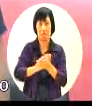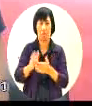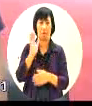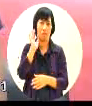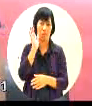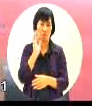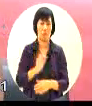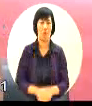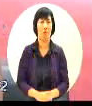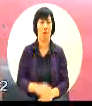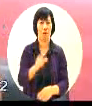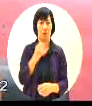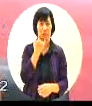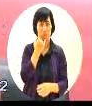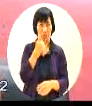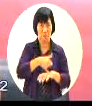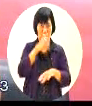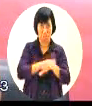妨啊，